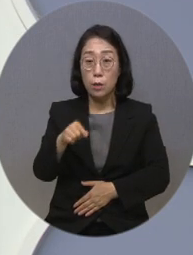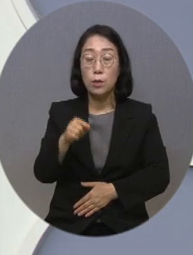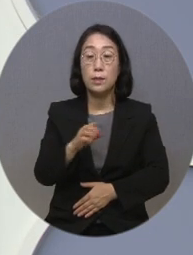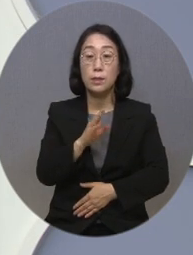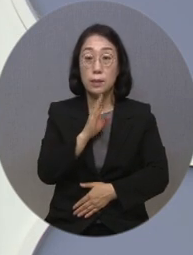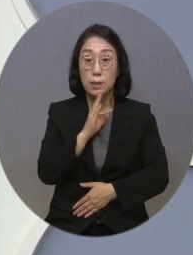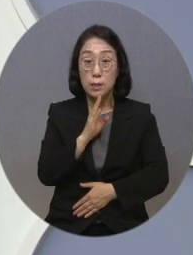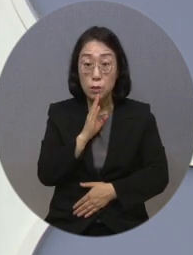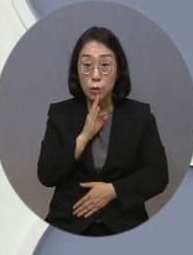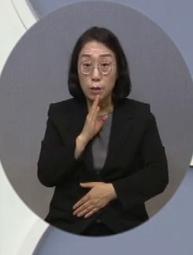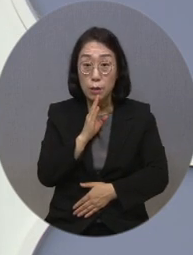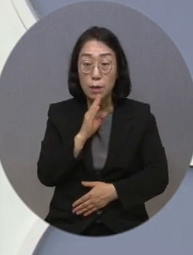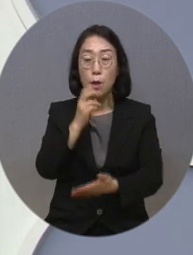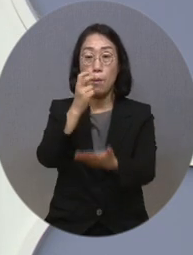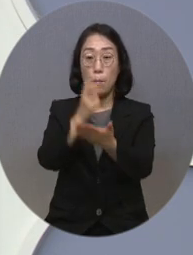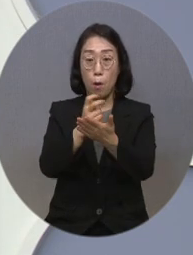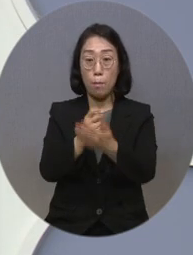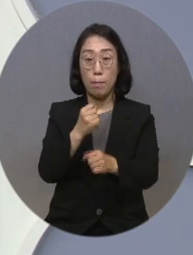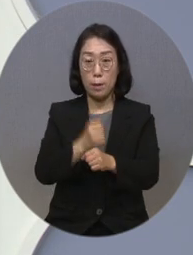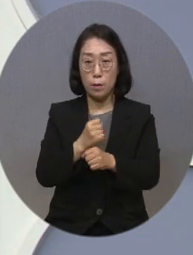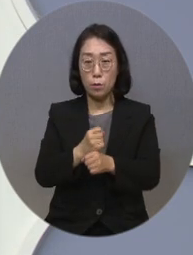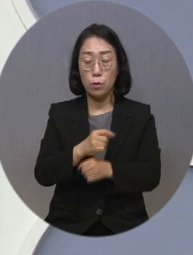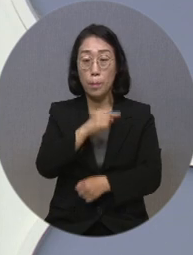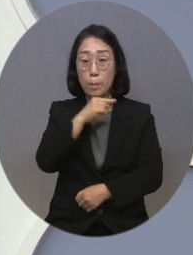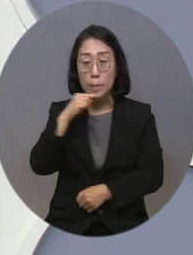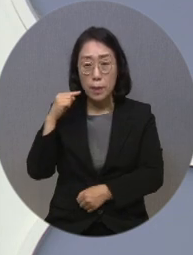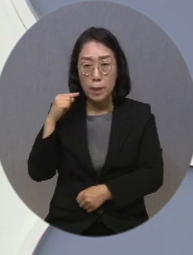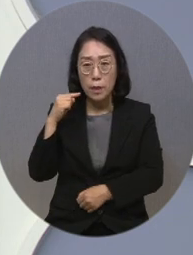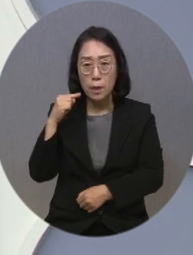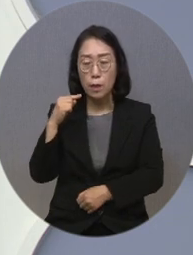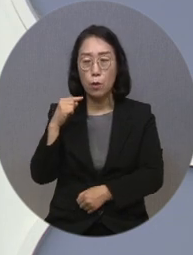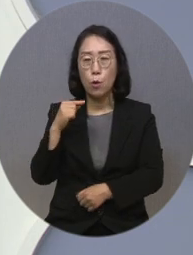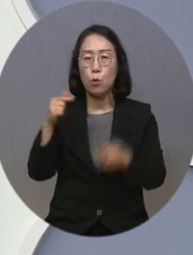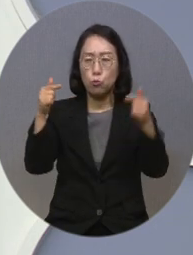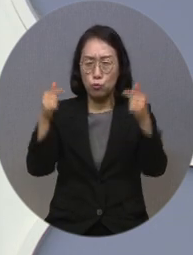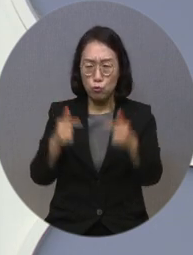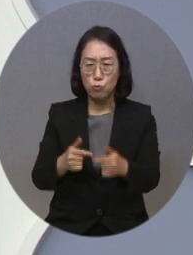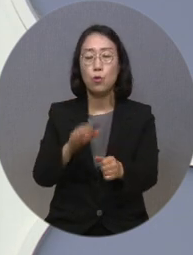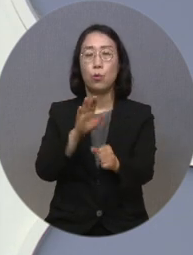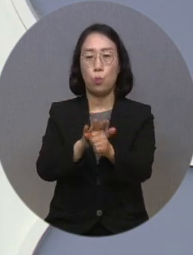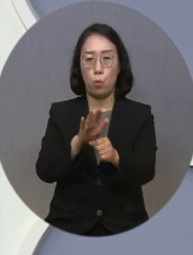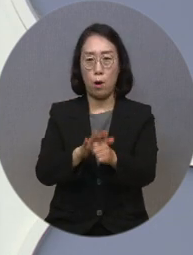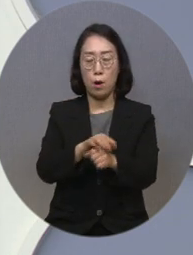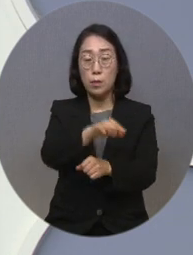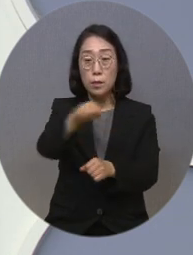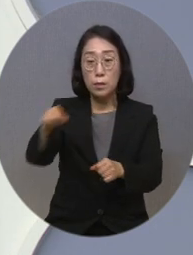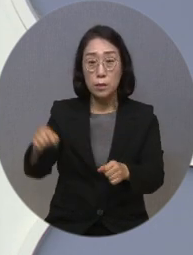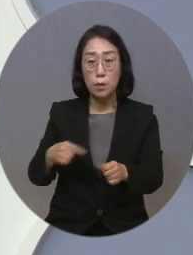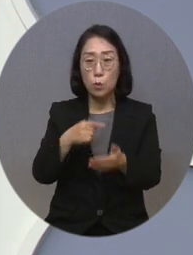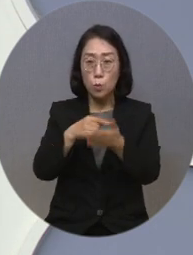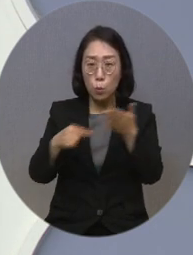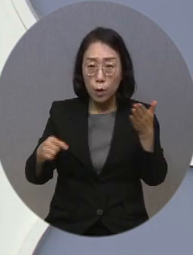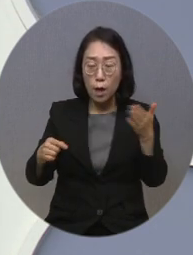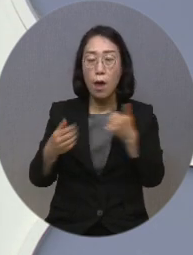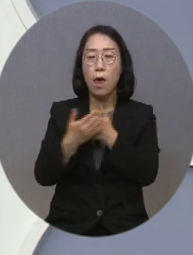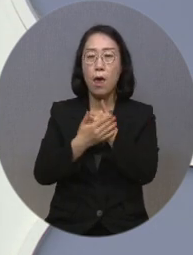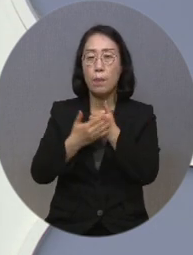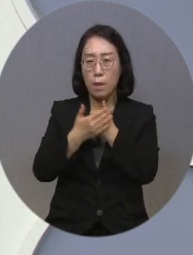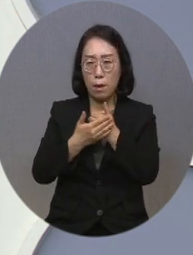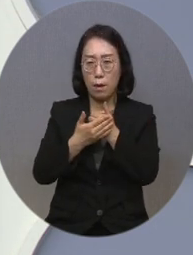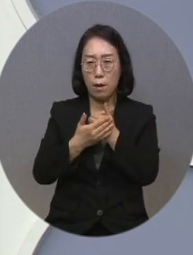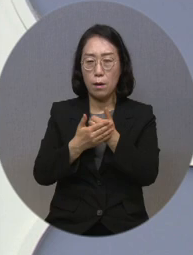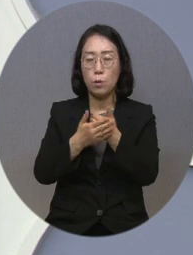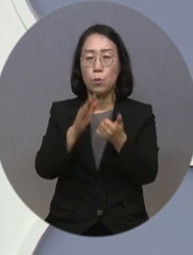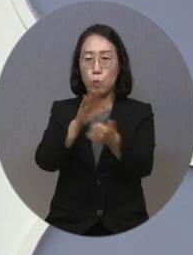실질적인 그런 제도를 통해서 채무 조정도 해줘서 손실을 본 분들이 실질적인 혜택을 볼 수 있도록